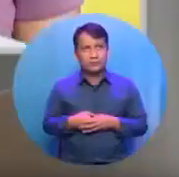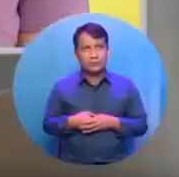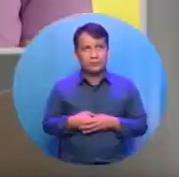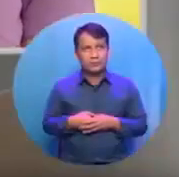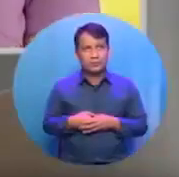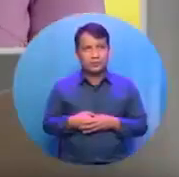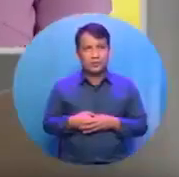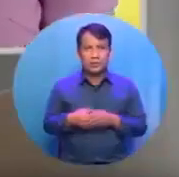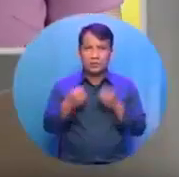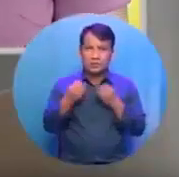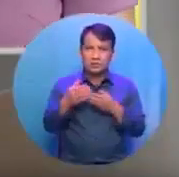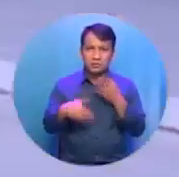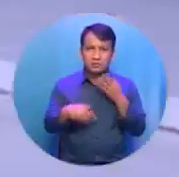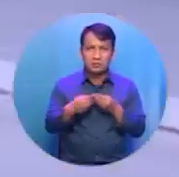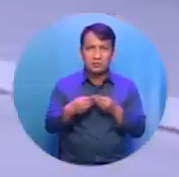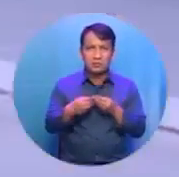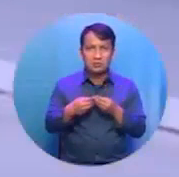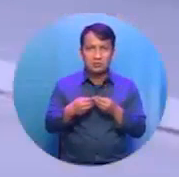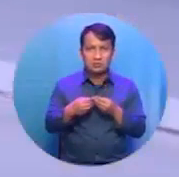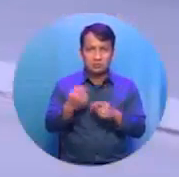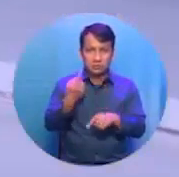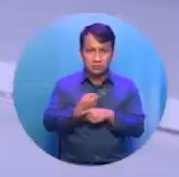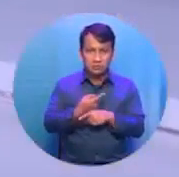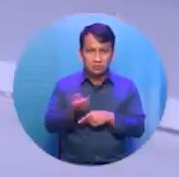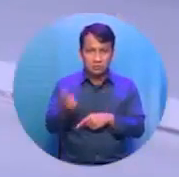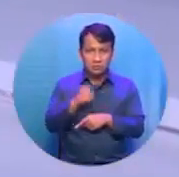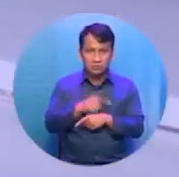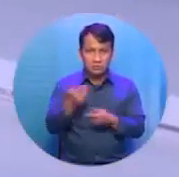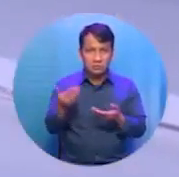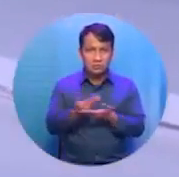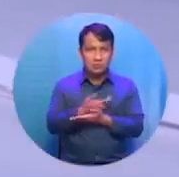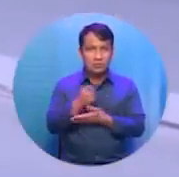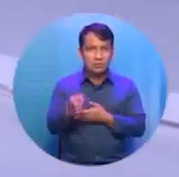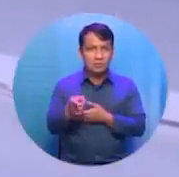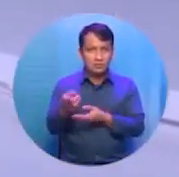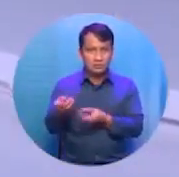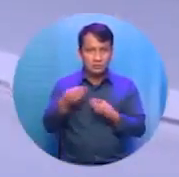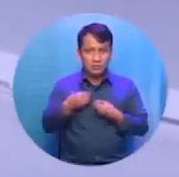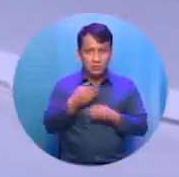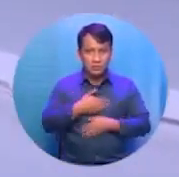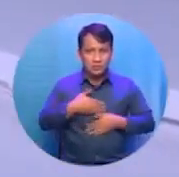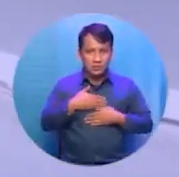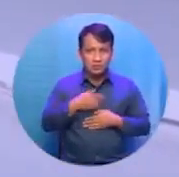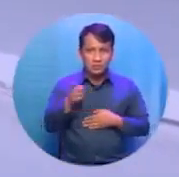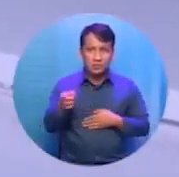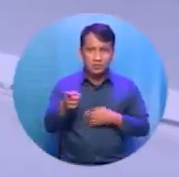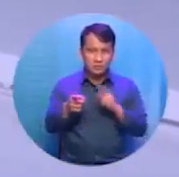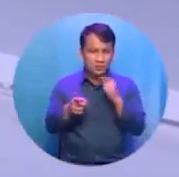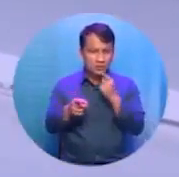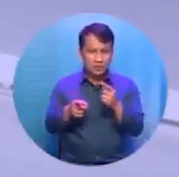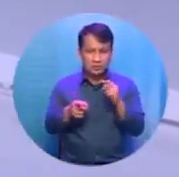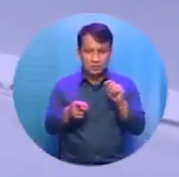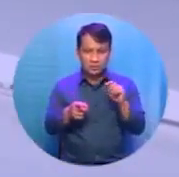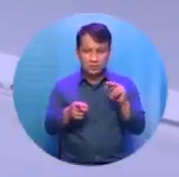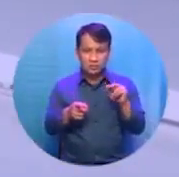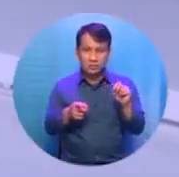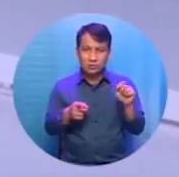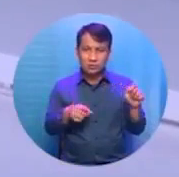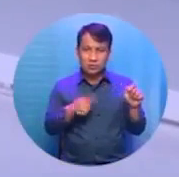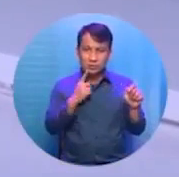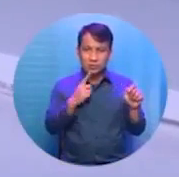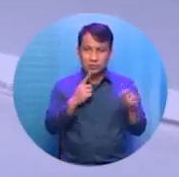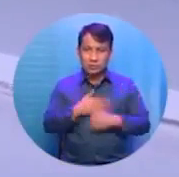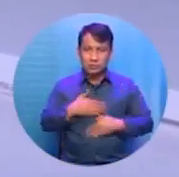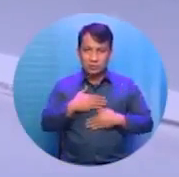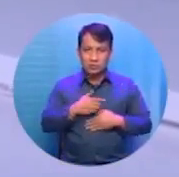Okay, sa dami ng nangyayari, may mga bagay pa rin na nagbibigay saya sa atin. Sabi nga ng TNT, nasa